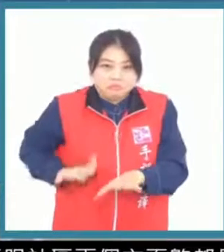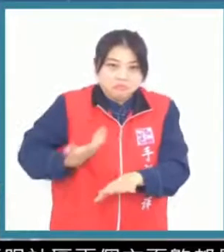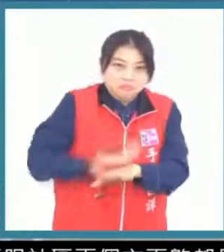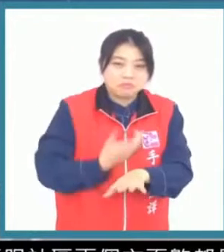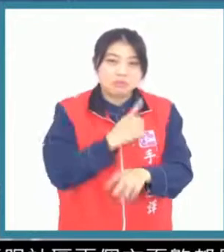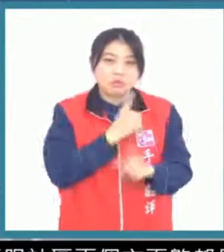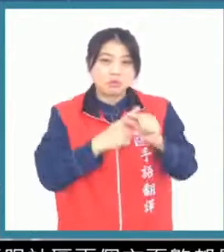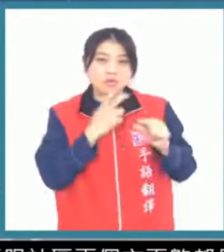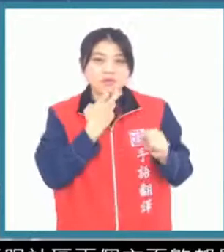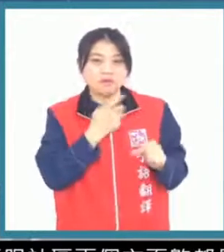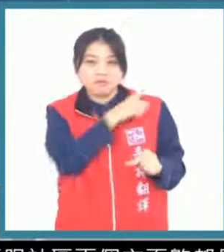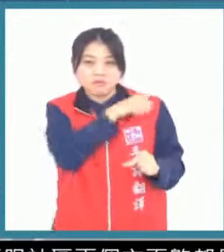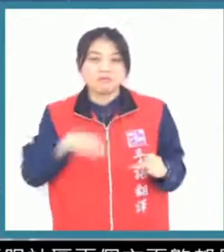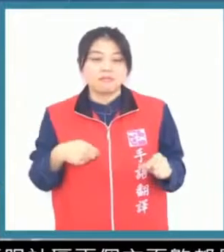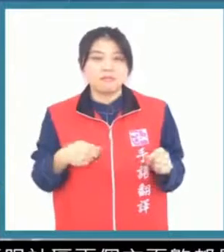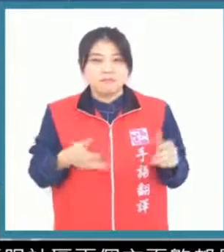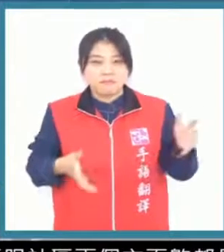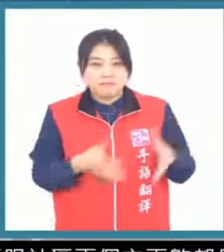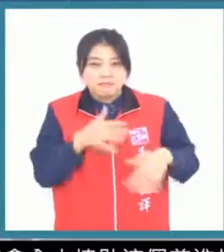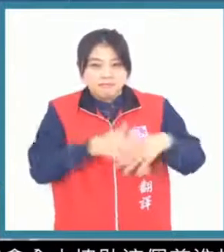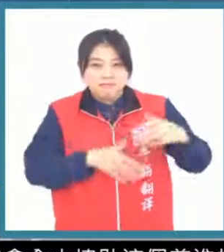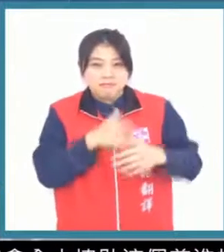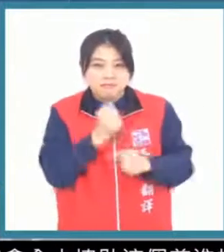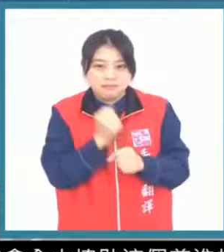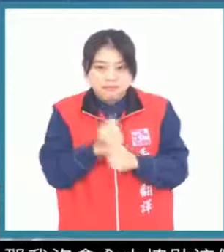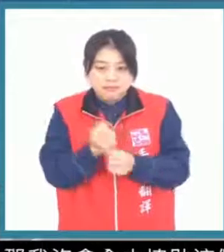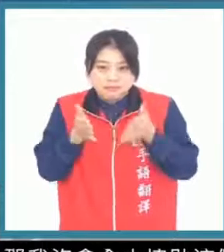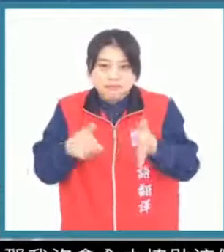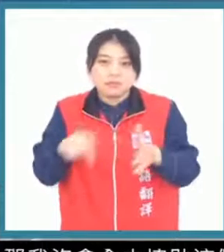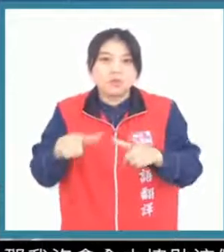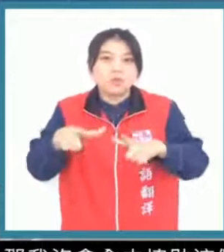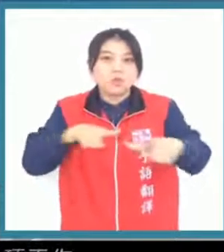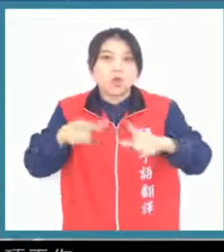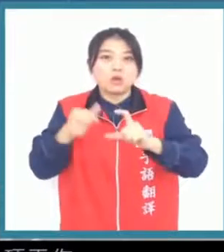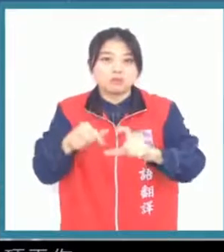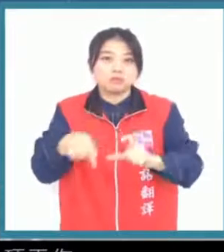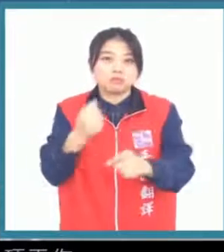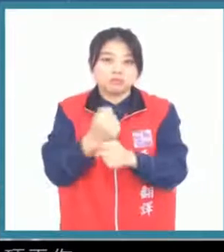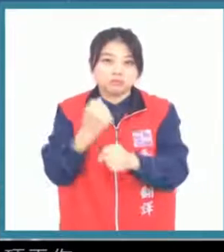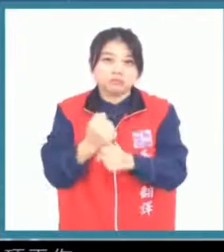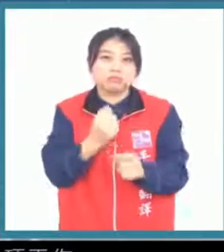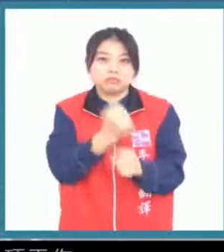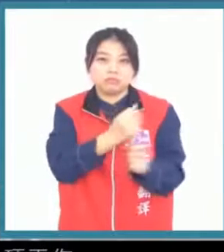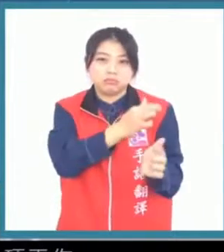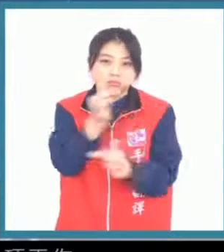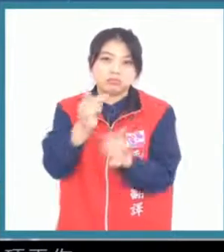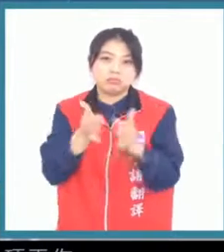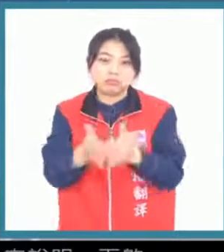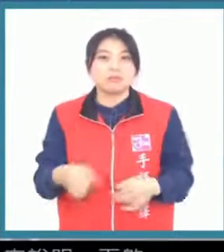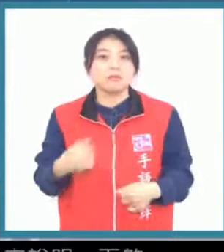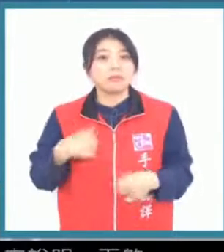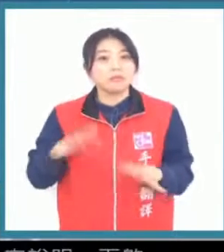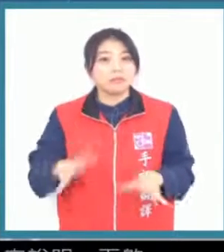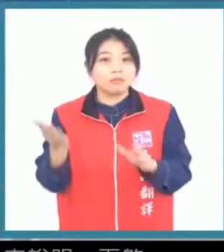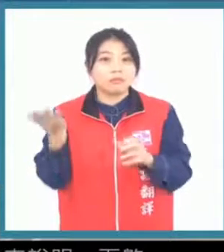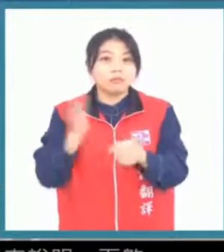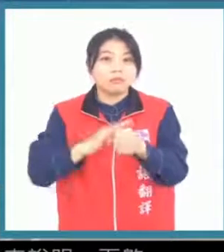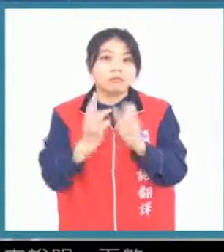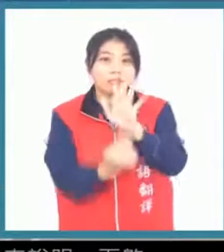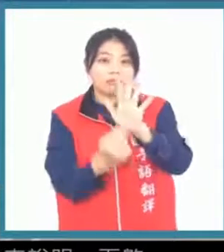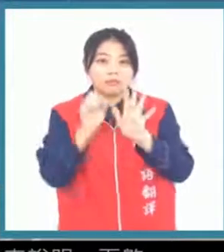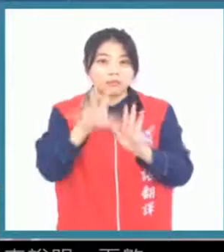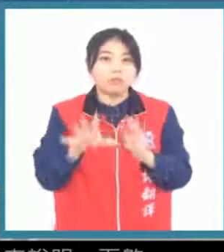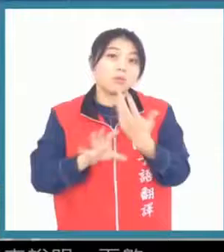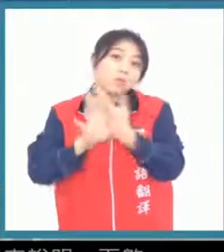挥所哦在园区的各项工作。好，我来说明一下哦，这个外籍移工的专